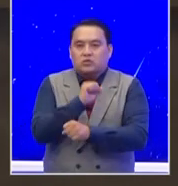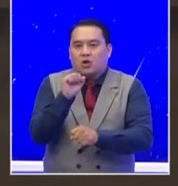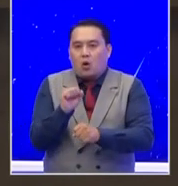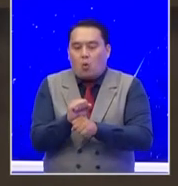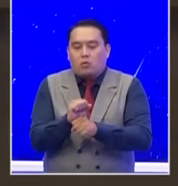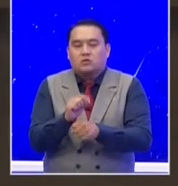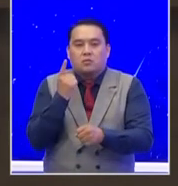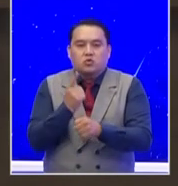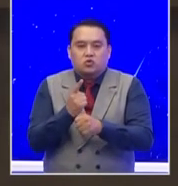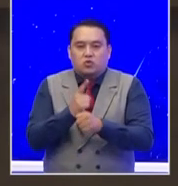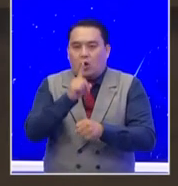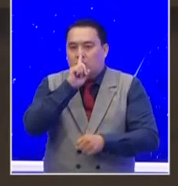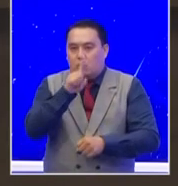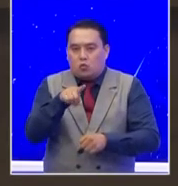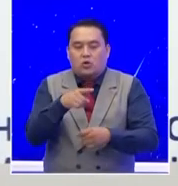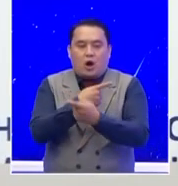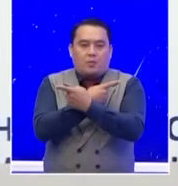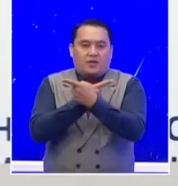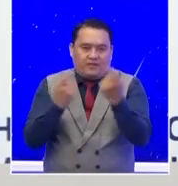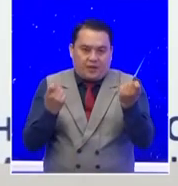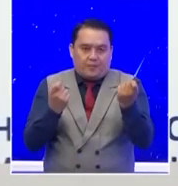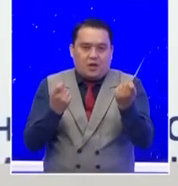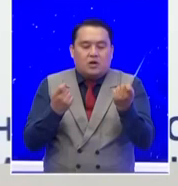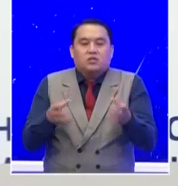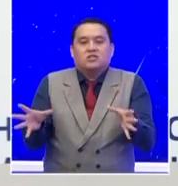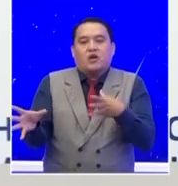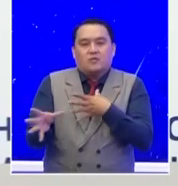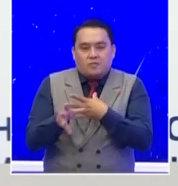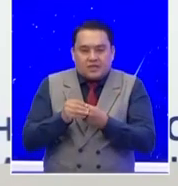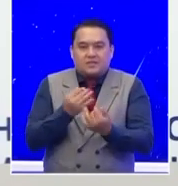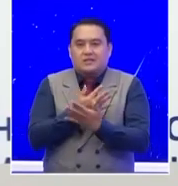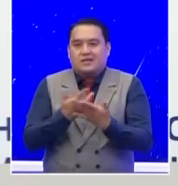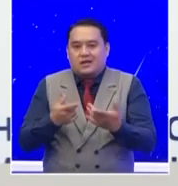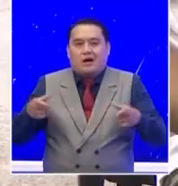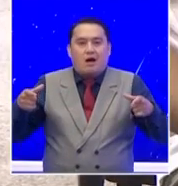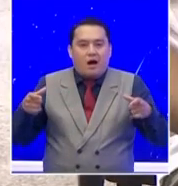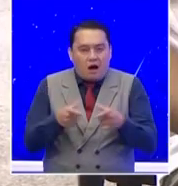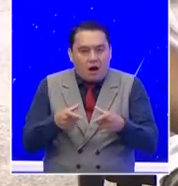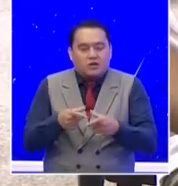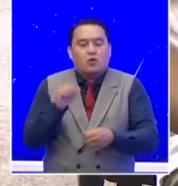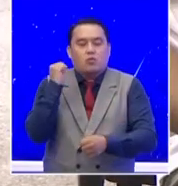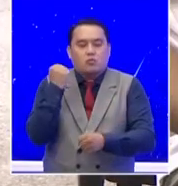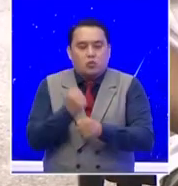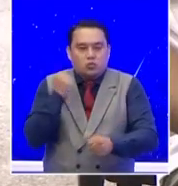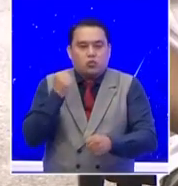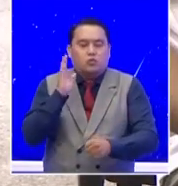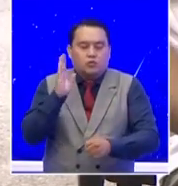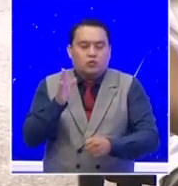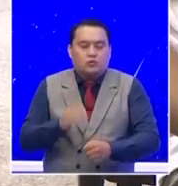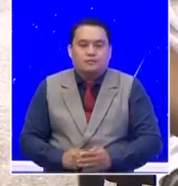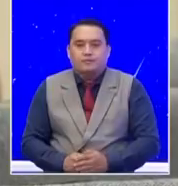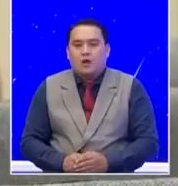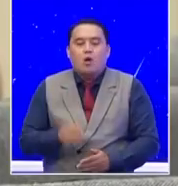говорит главный государственный санитарный врач области но совместно с властями некоторые ограничения принять все же вынуждены читает он